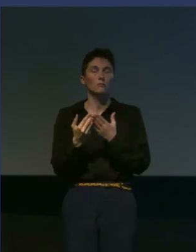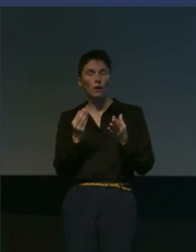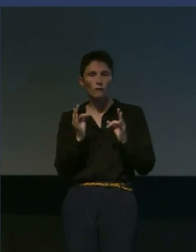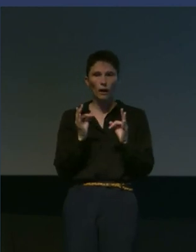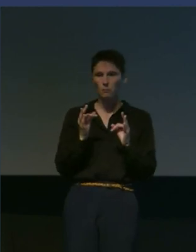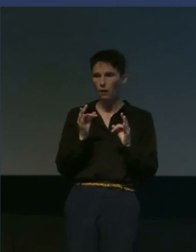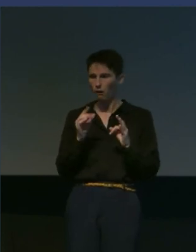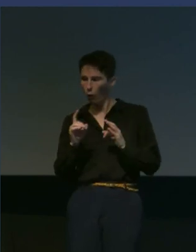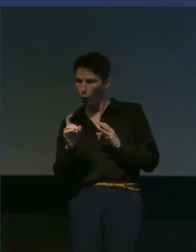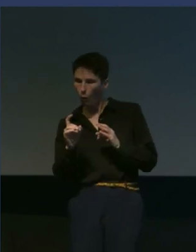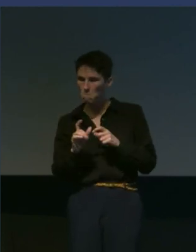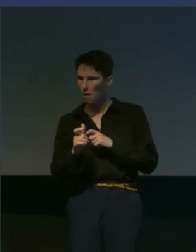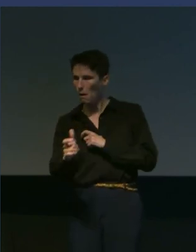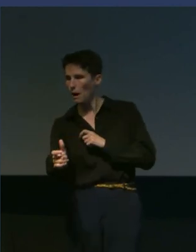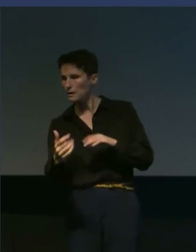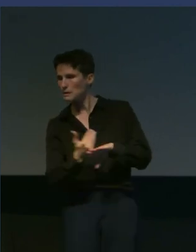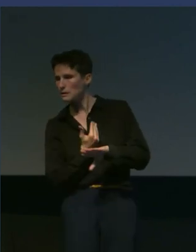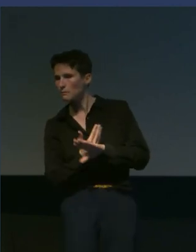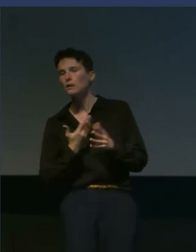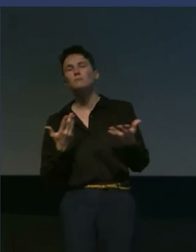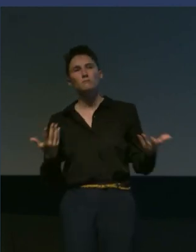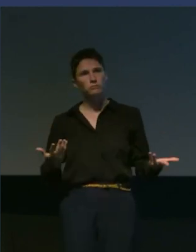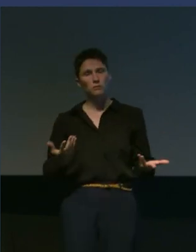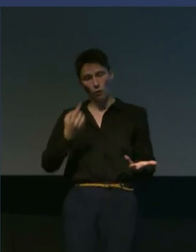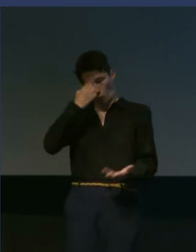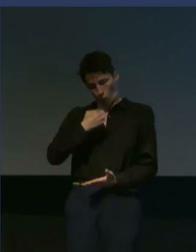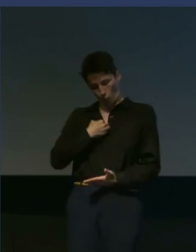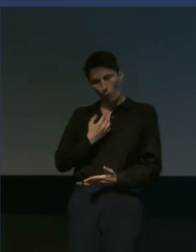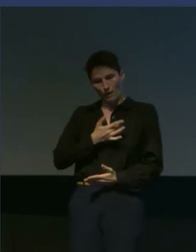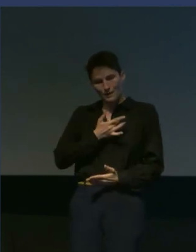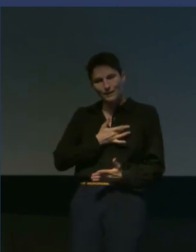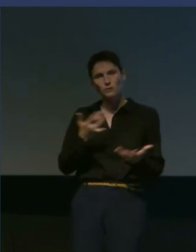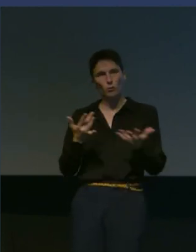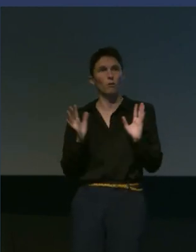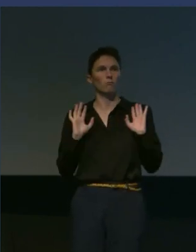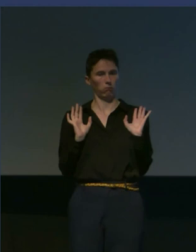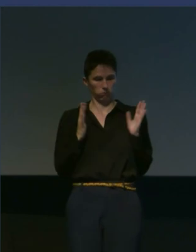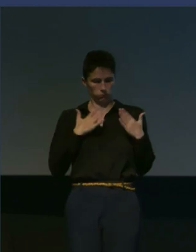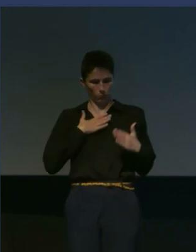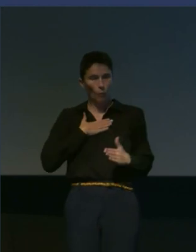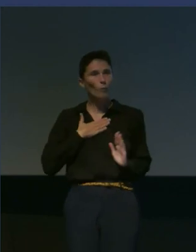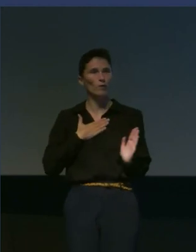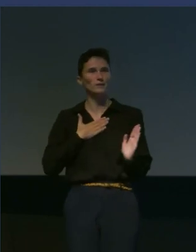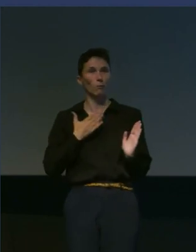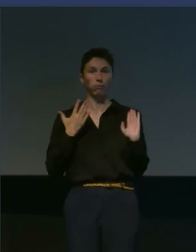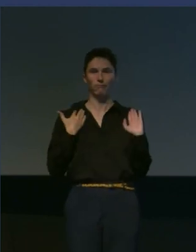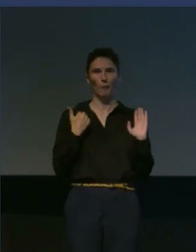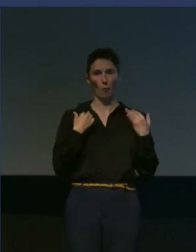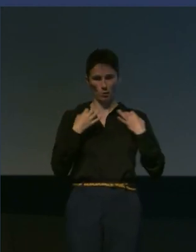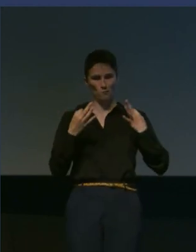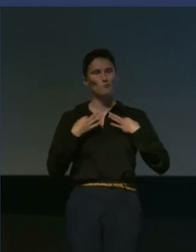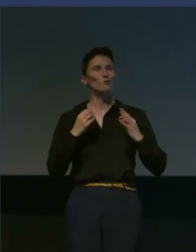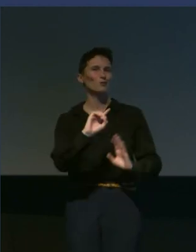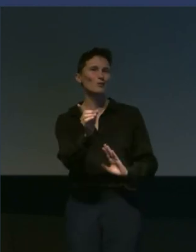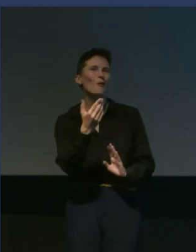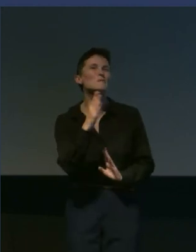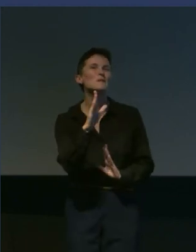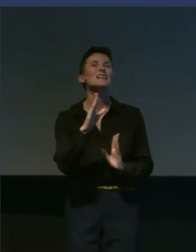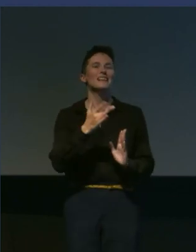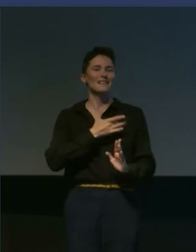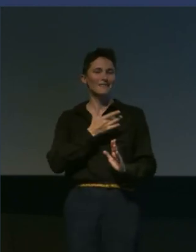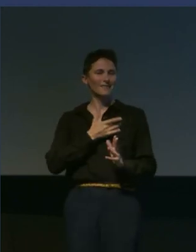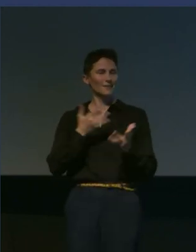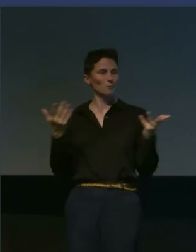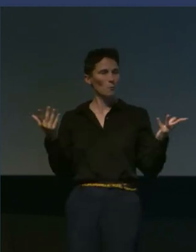En fait, ce qui est intéressant, parce que nous point de vue, en tout cas, c'est pas objectif, je pense, mais ce qui est très intéressant, c'est